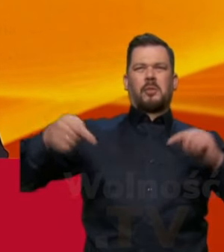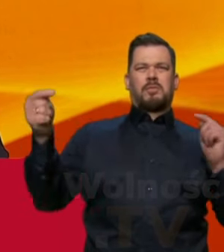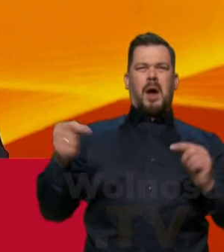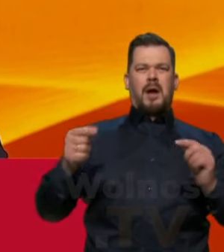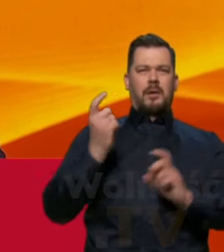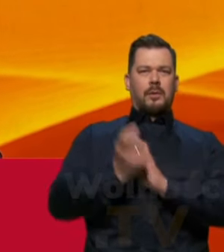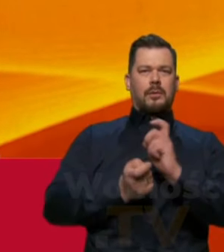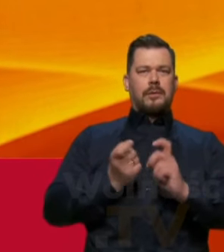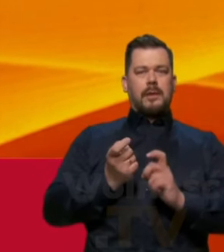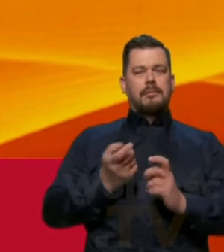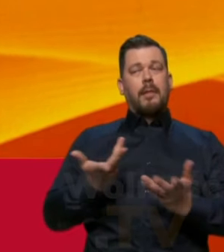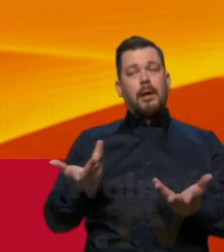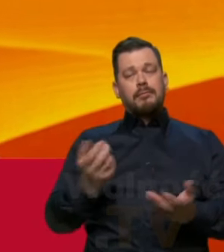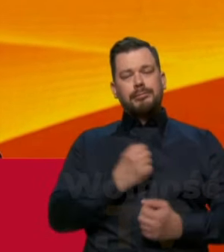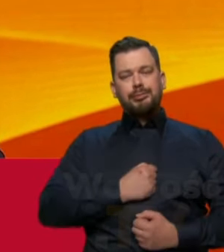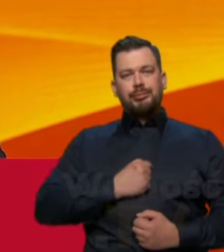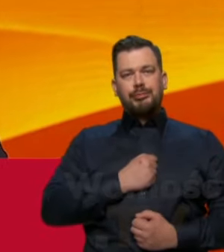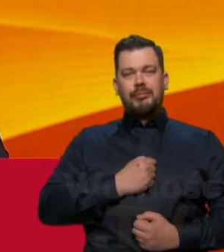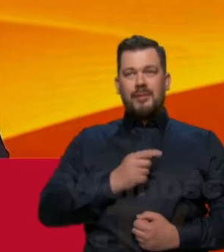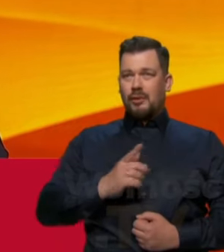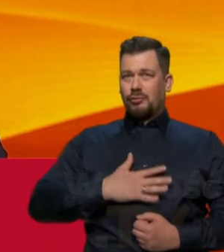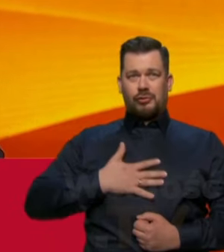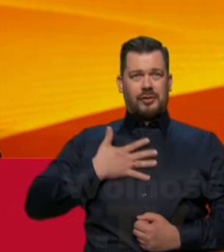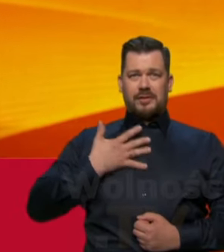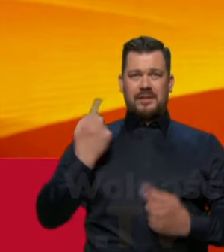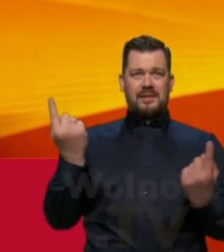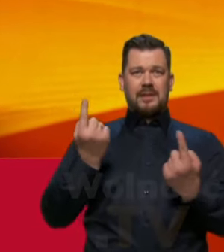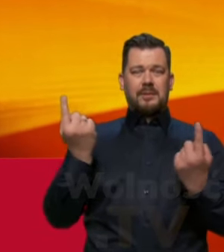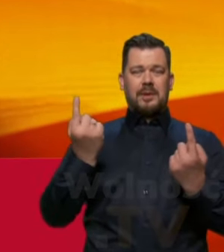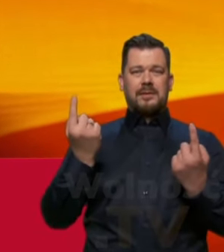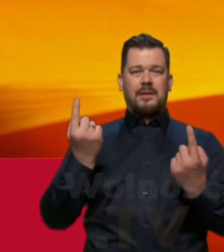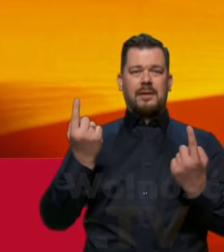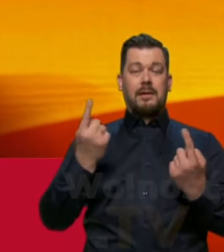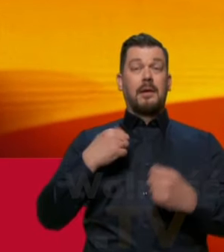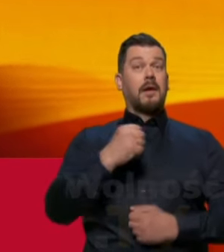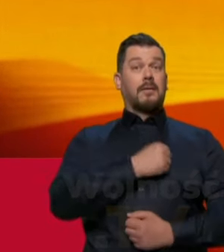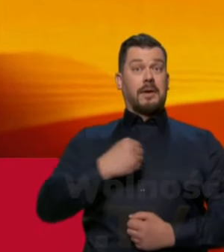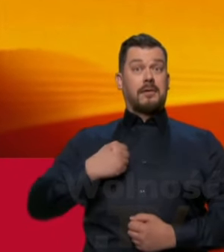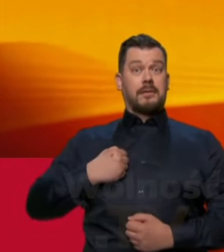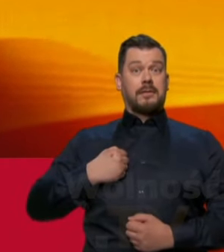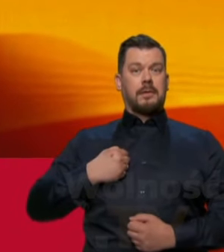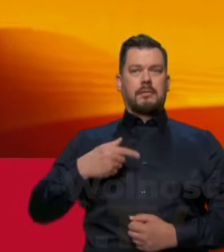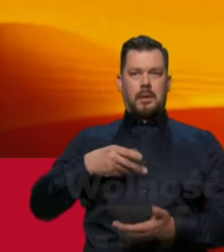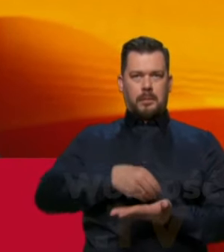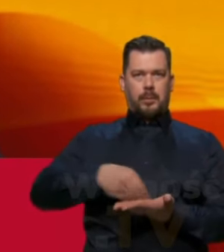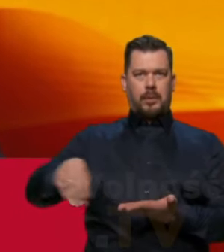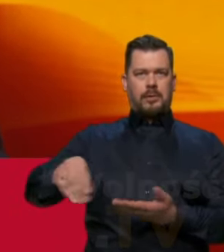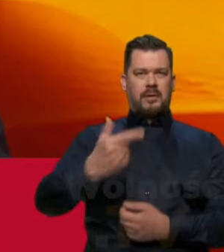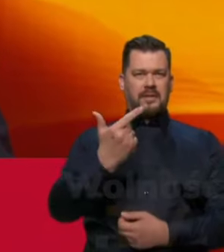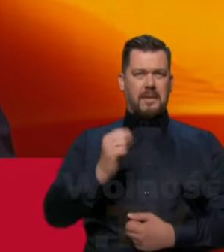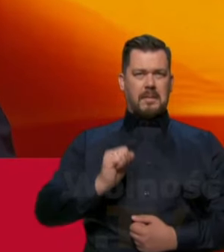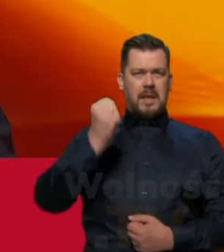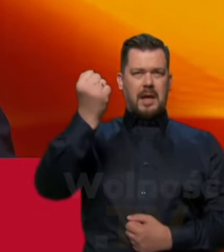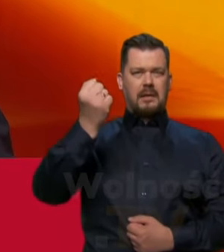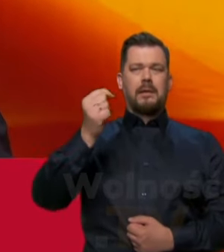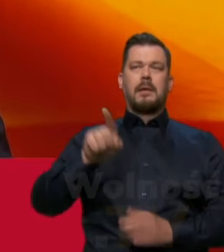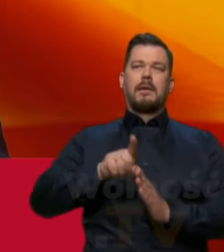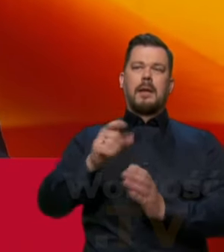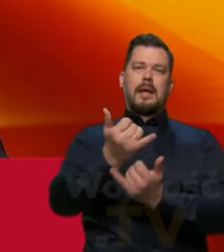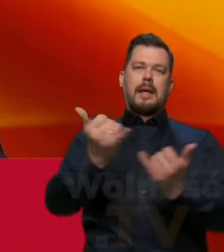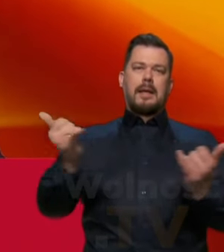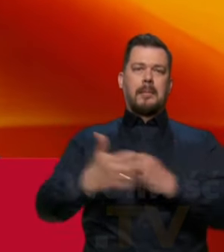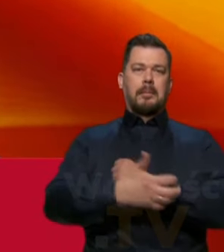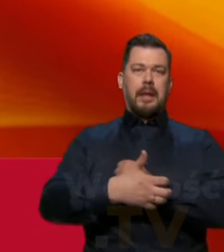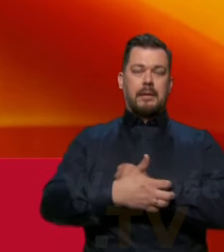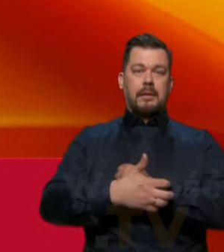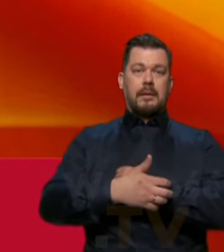proszę Państwa, mamy absurdalną sytuację, w której Warszawa płaci te 2 miliardy z czymś Janosikowego, a za to